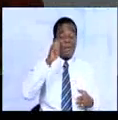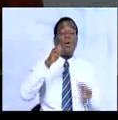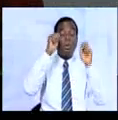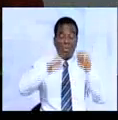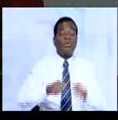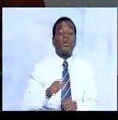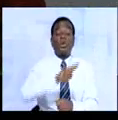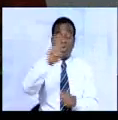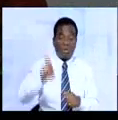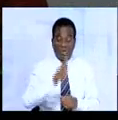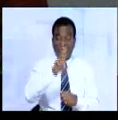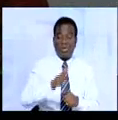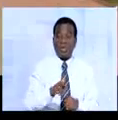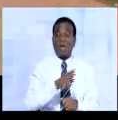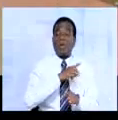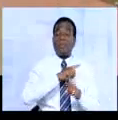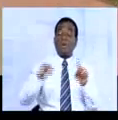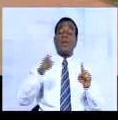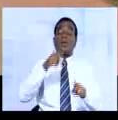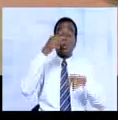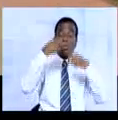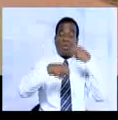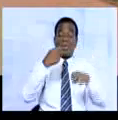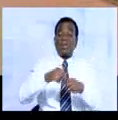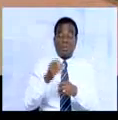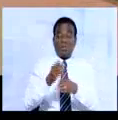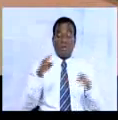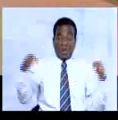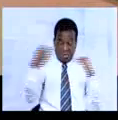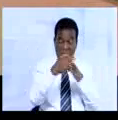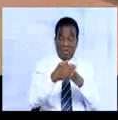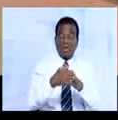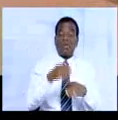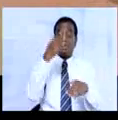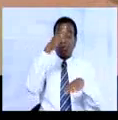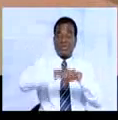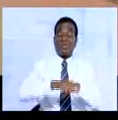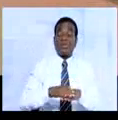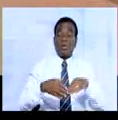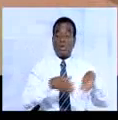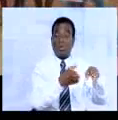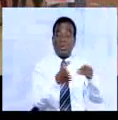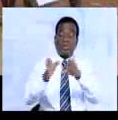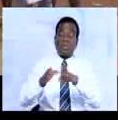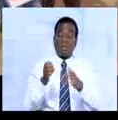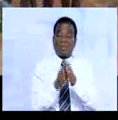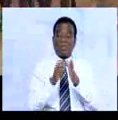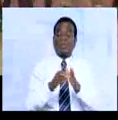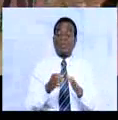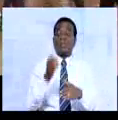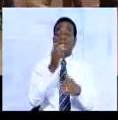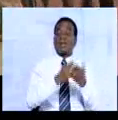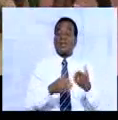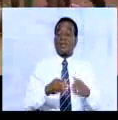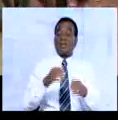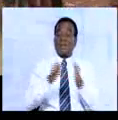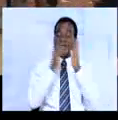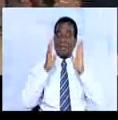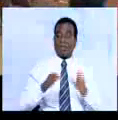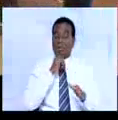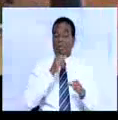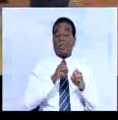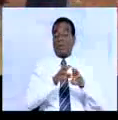problème, c'est de pouvoir baliser. Sur le chemin de l'école et du savoir, certains apprenants n'ont pas encore perdu l'essentiel. Bref,